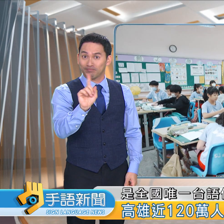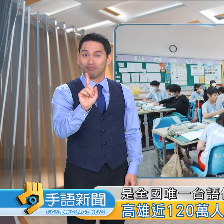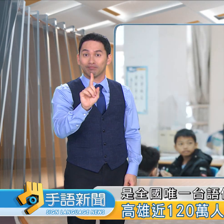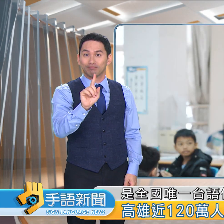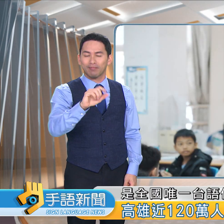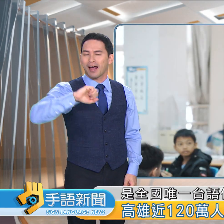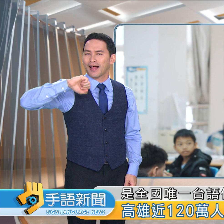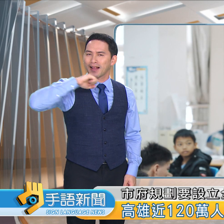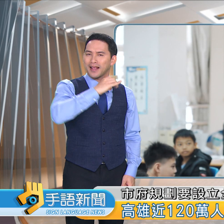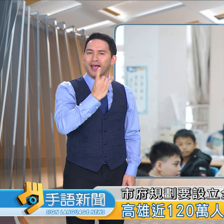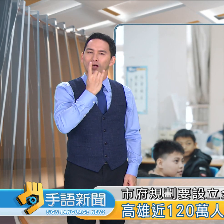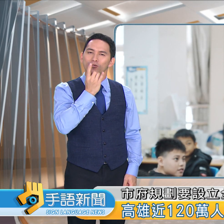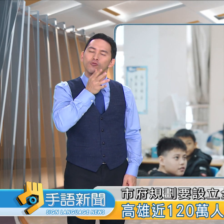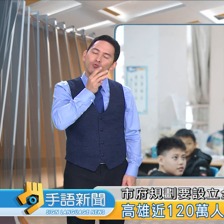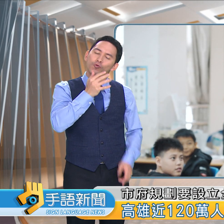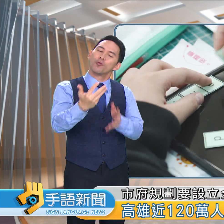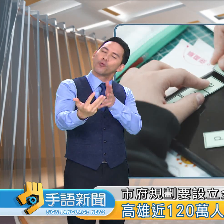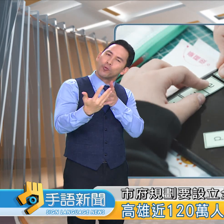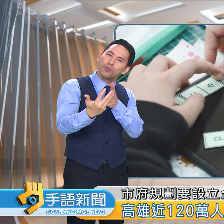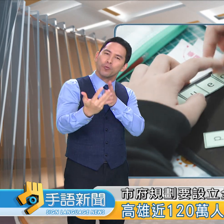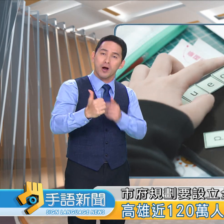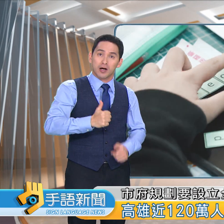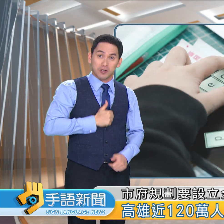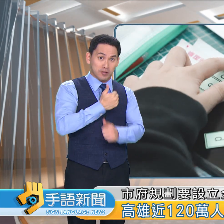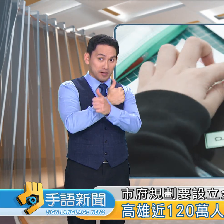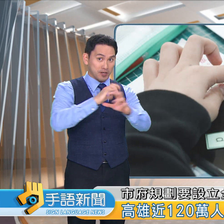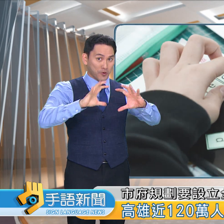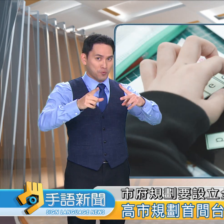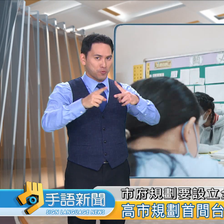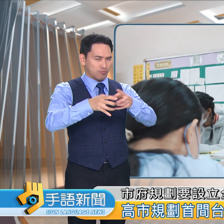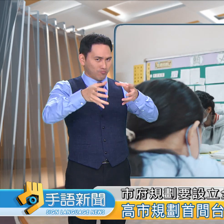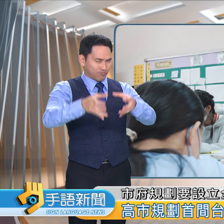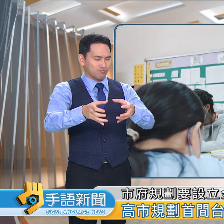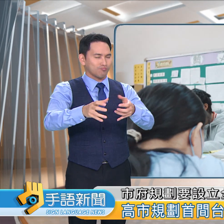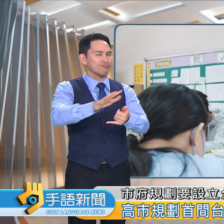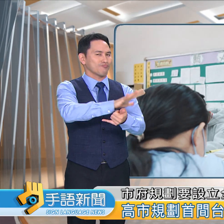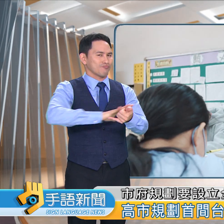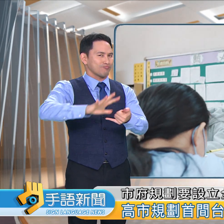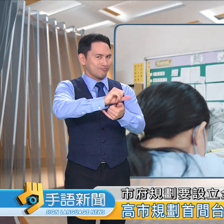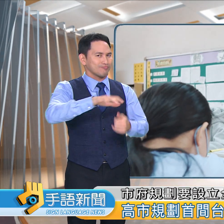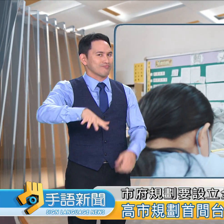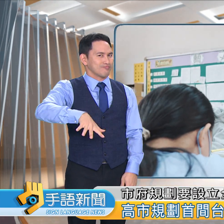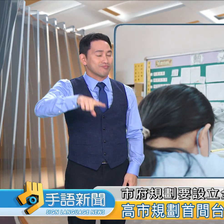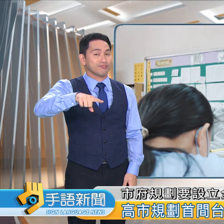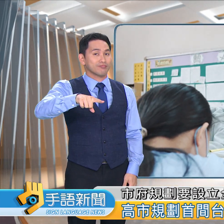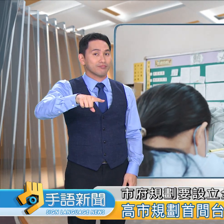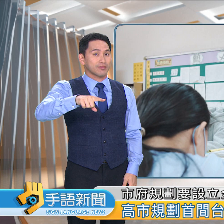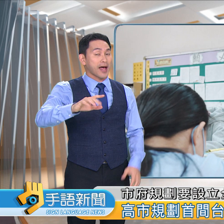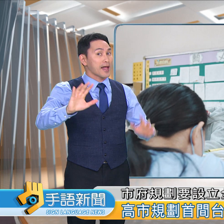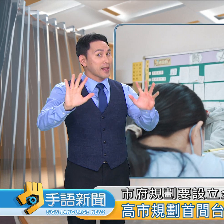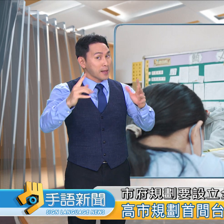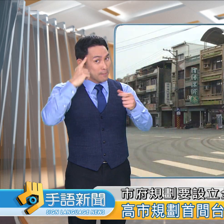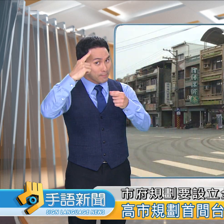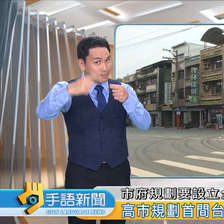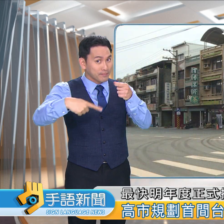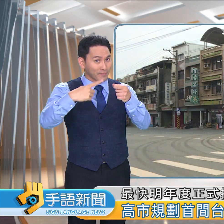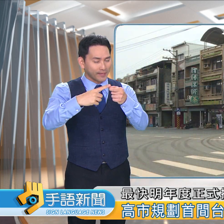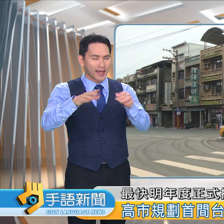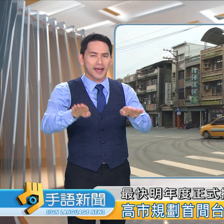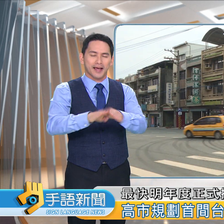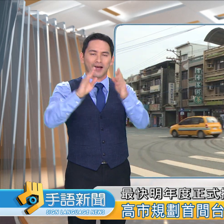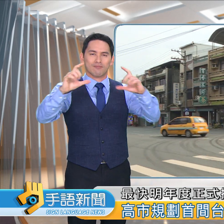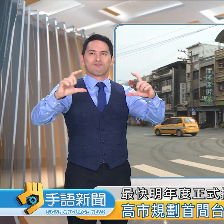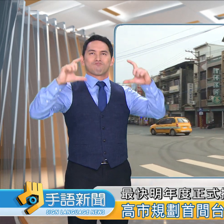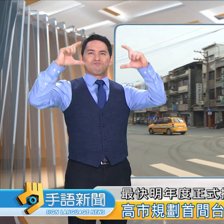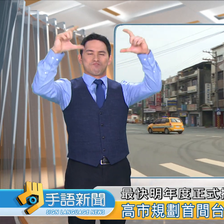市。市府规划要设立全国第一所台语实验小学，最快明